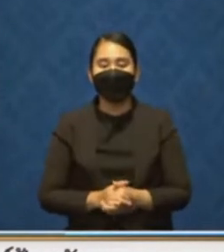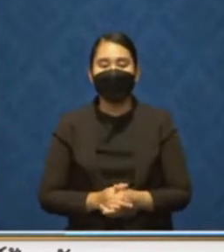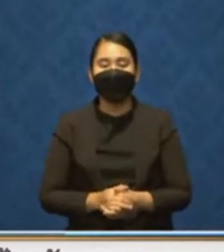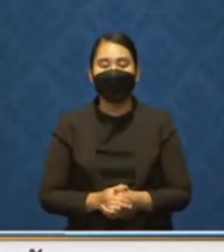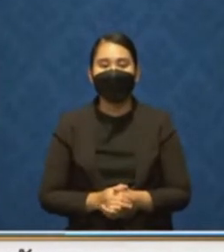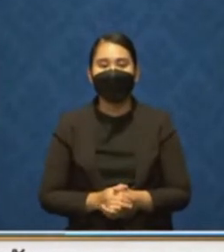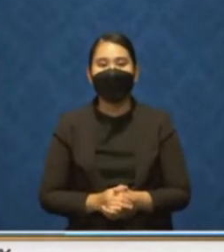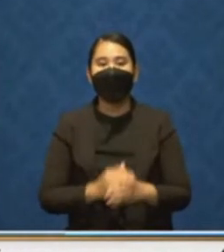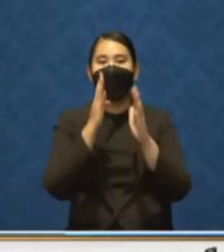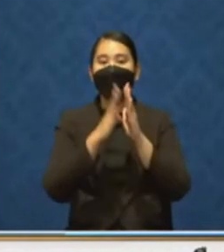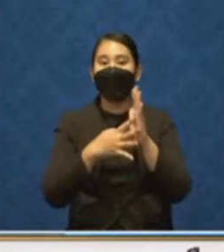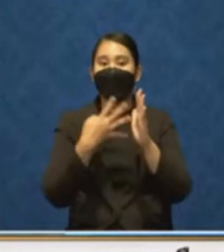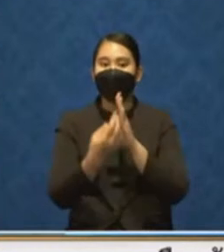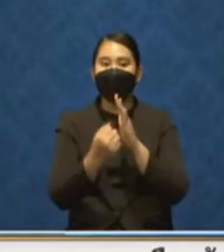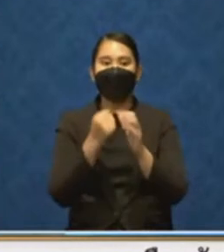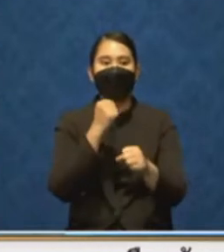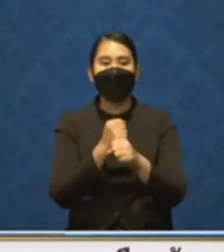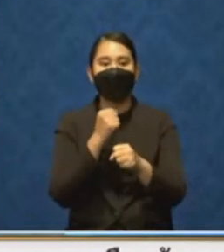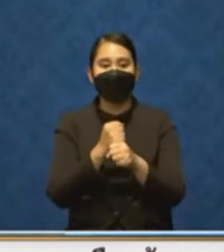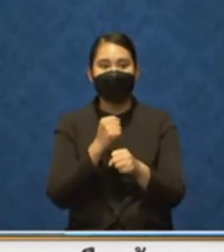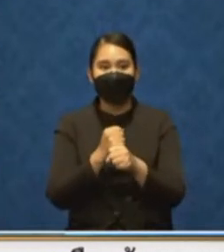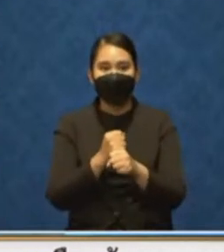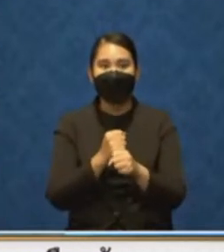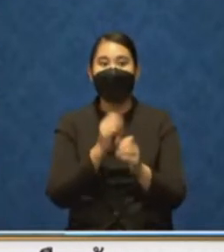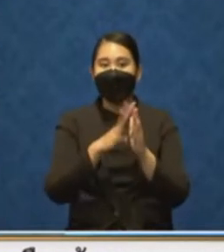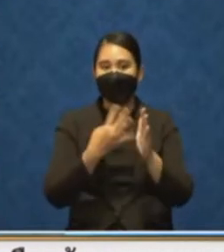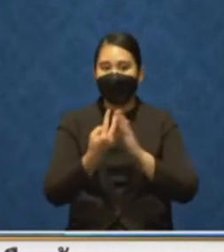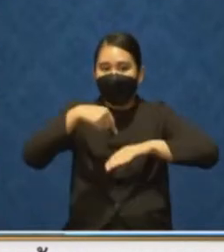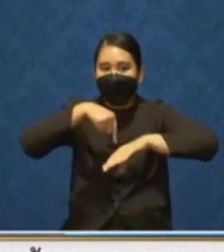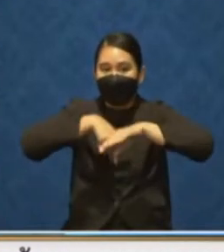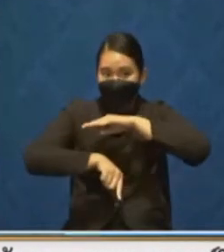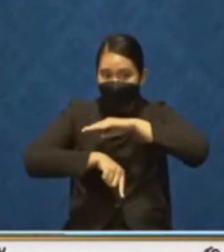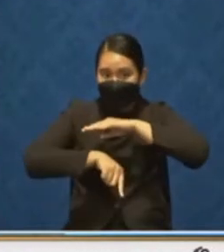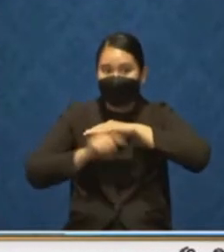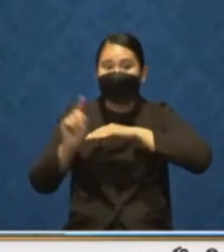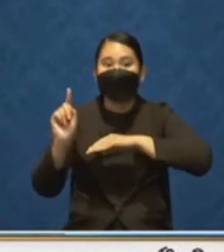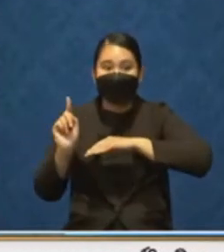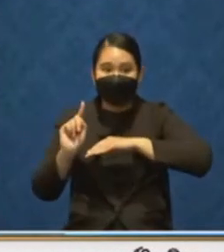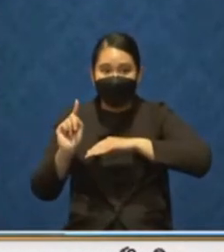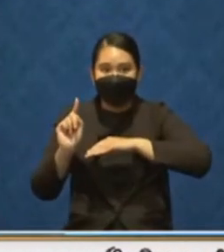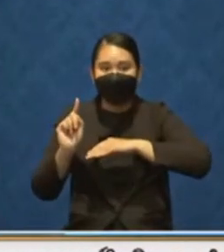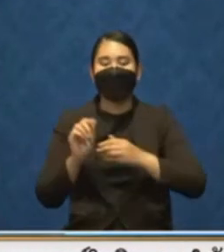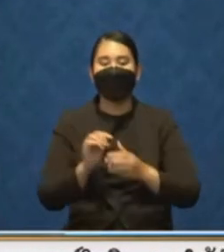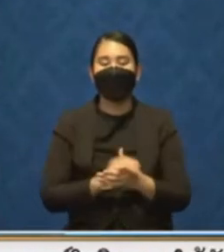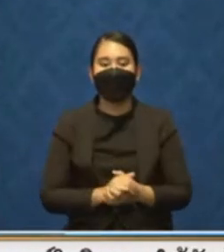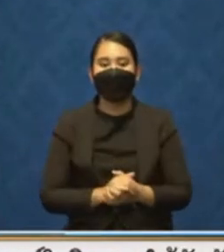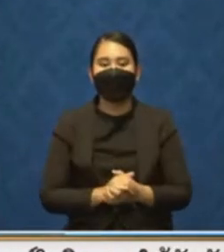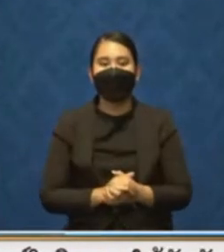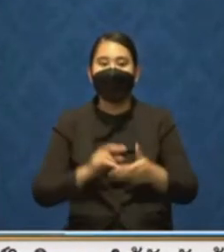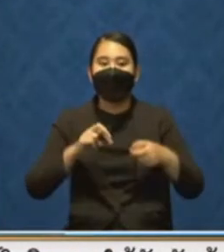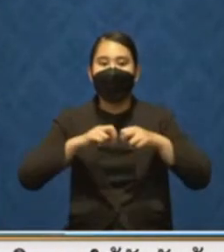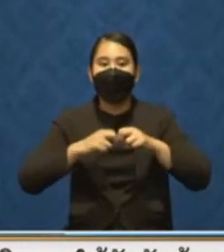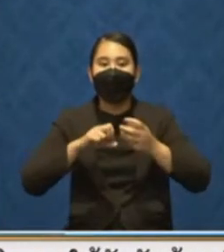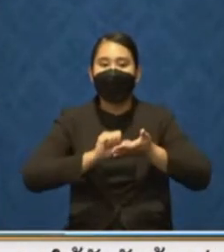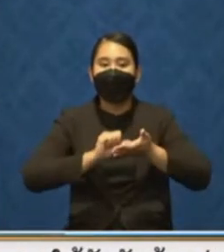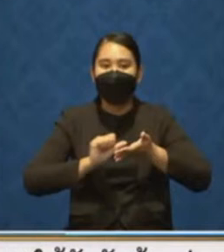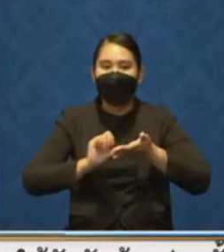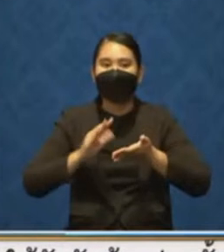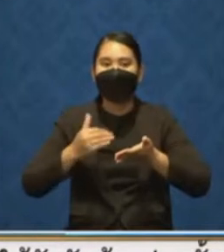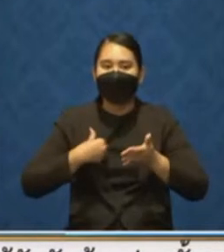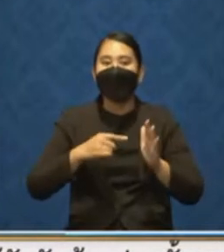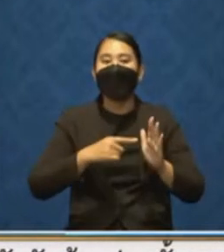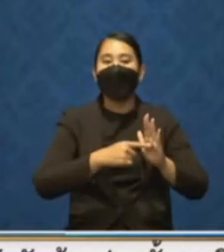มาตรการเชิงรุกและเชิงลึกเชิงรุกและเชิงลึกคืออะไรครับเข้าไปแก้ปัญหาตั้งแต่ต้น